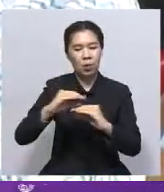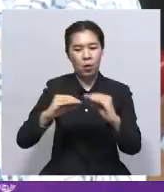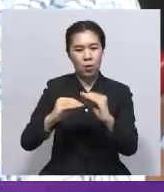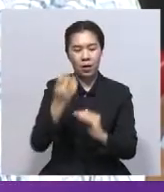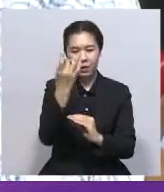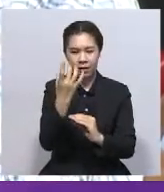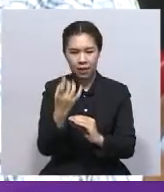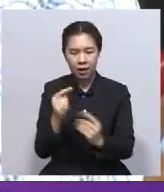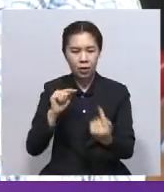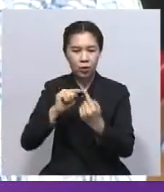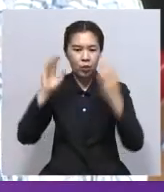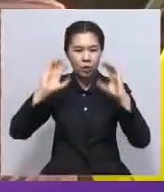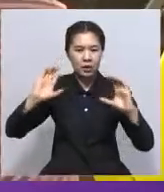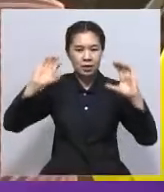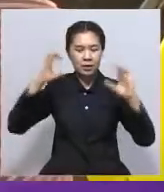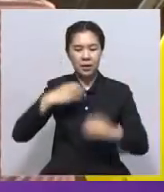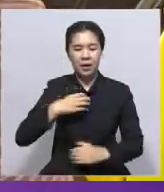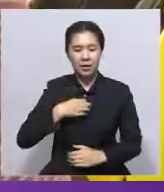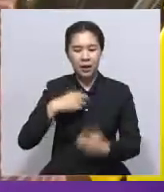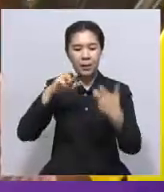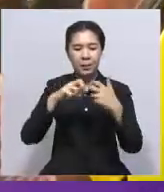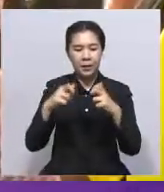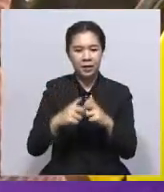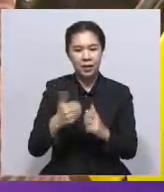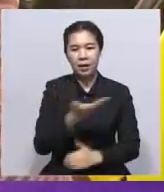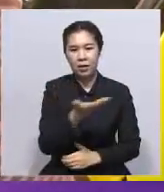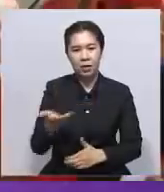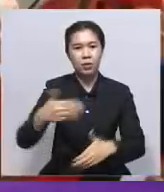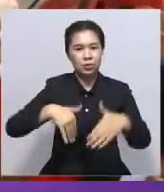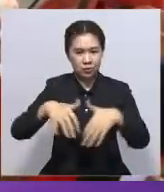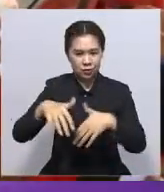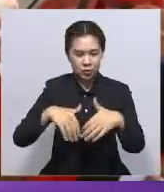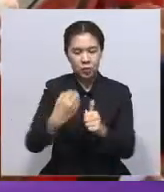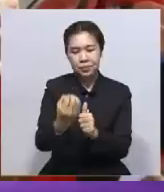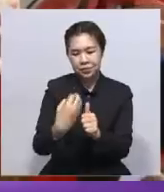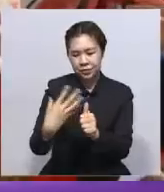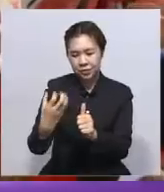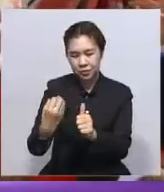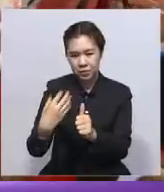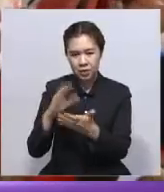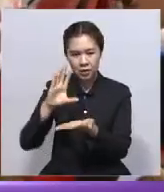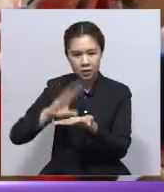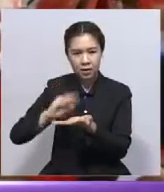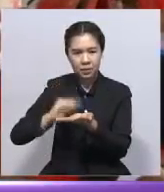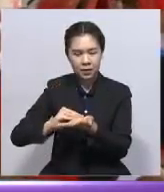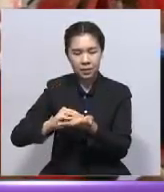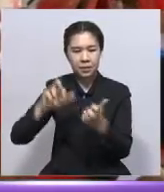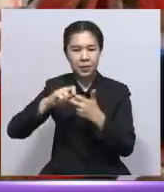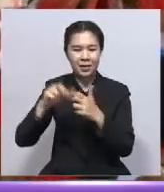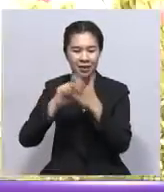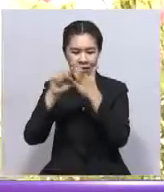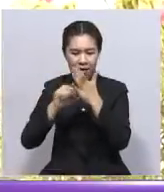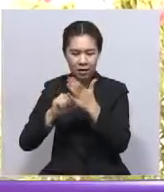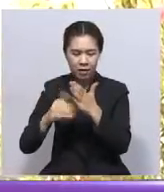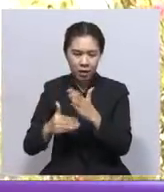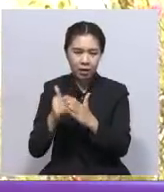ป็นโครงการของรัฐบาลที่ต้องการเข้ามารับฟังปัญหาของประชาชนอย่างแท้จริงเพื่อให้เกิดการแก้ไขปัญหาที่ตรงจุดซึ่งไทยนิ